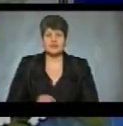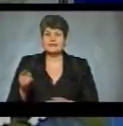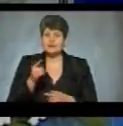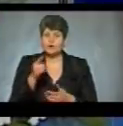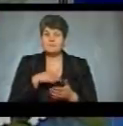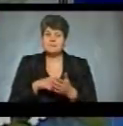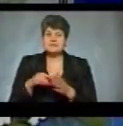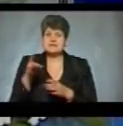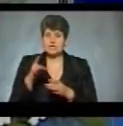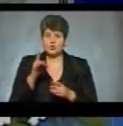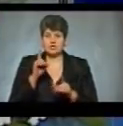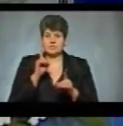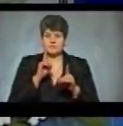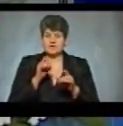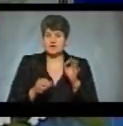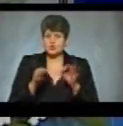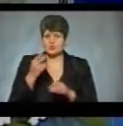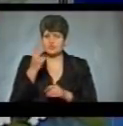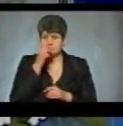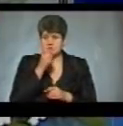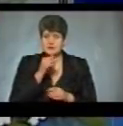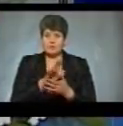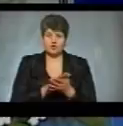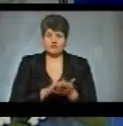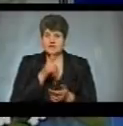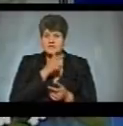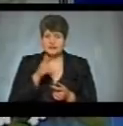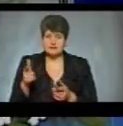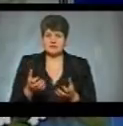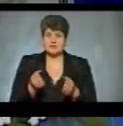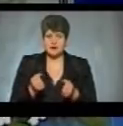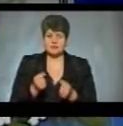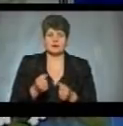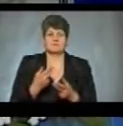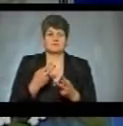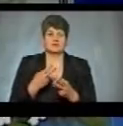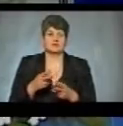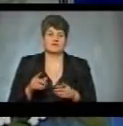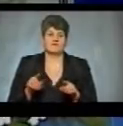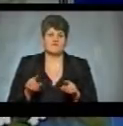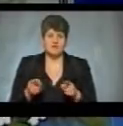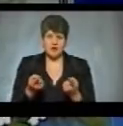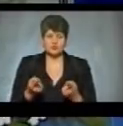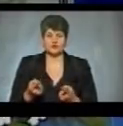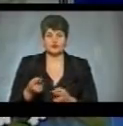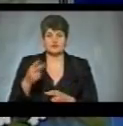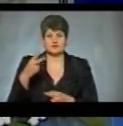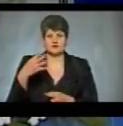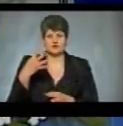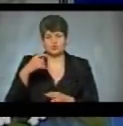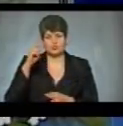Тернопільський міськрайонний суд на 2 місяці продовжив термін тримання під вартою 24-річного Сергія Терендиха, підозрюваного у